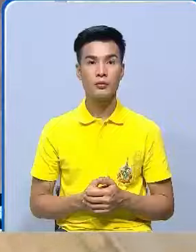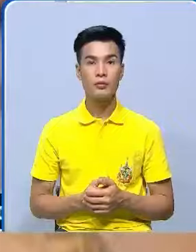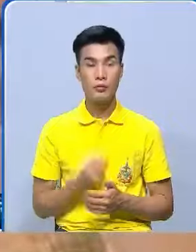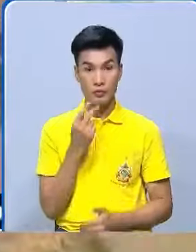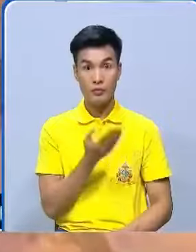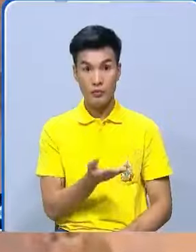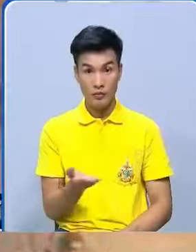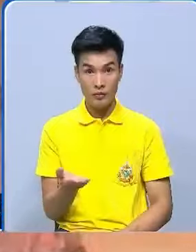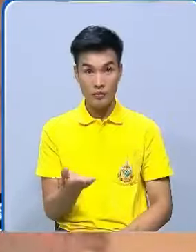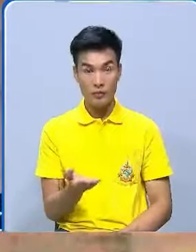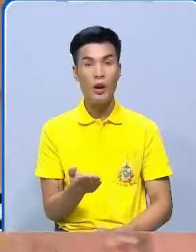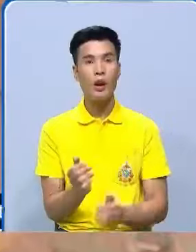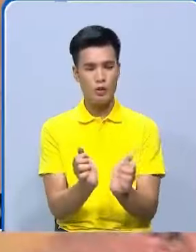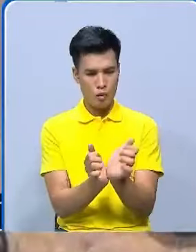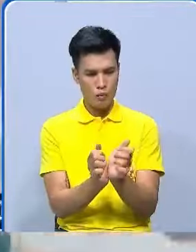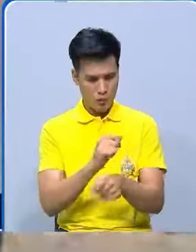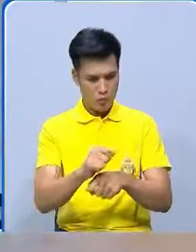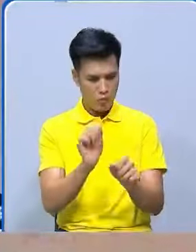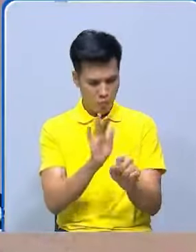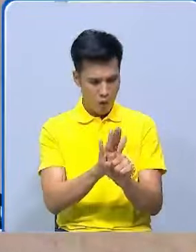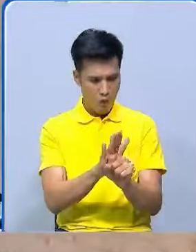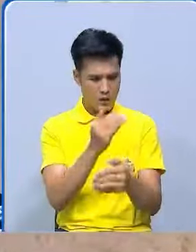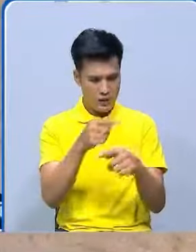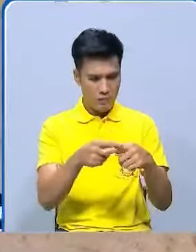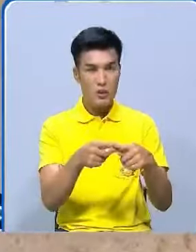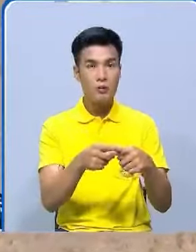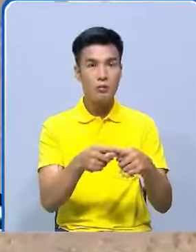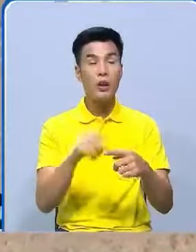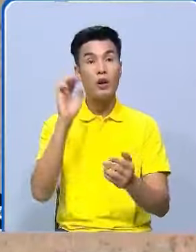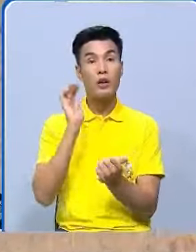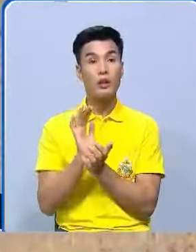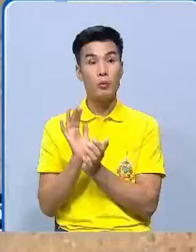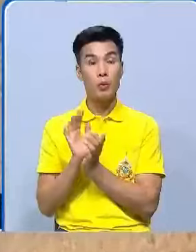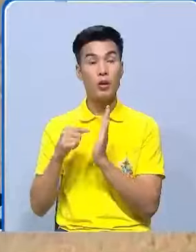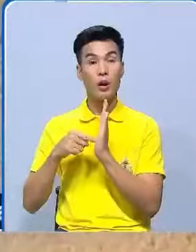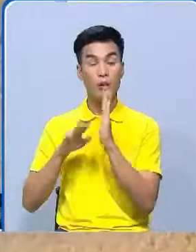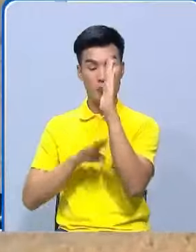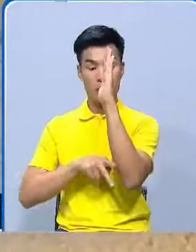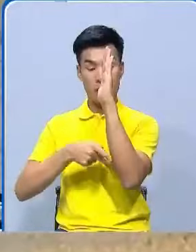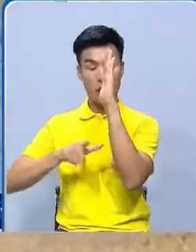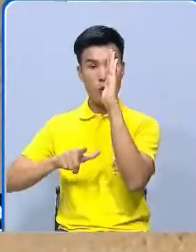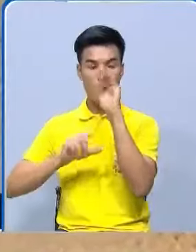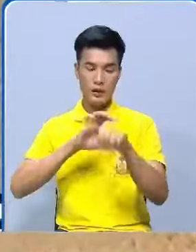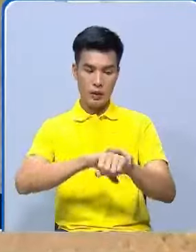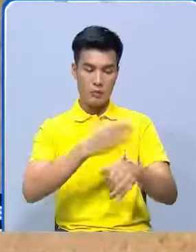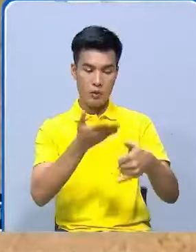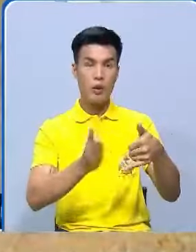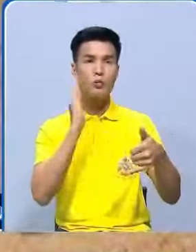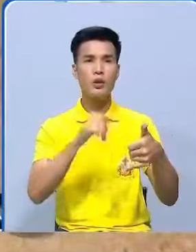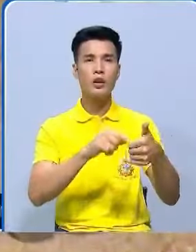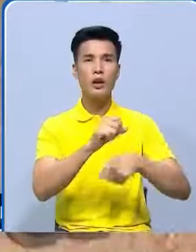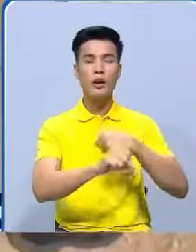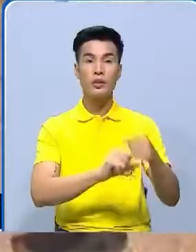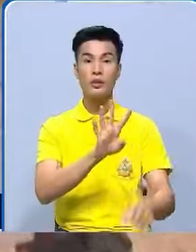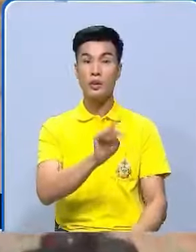เนี่ยยอมใส่ดีๆแต่แรกก็จบไม่ต้องมานั่งเจ็บตัวแล้วตำรวจสภ.เมืองพัทลุงล็อกตัวนายณรงค์อายุ42ปีเป็นหัวขโมยเขาไ